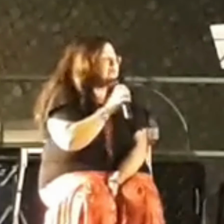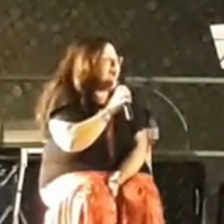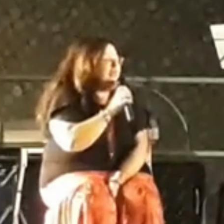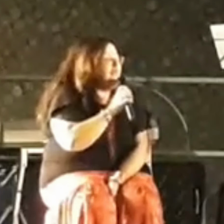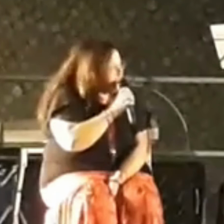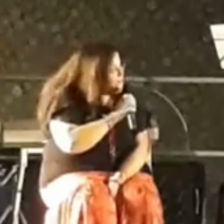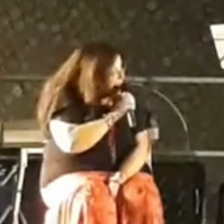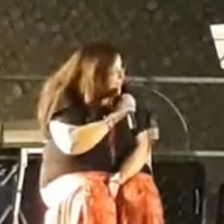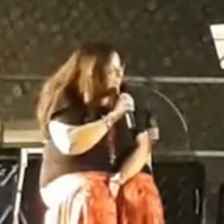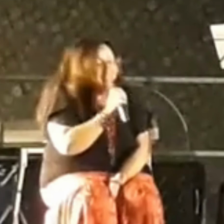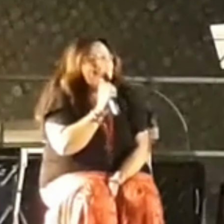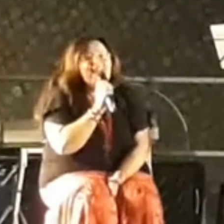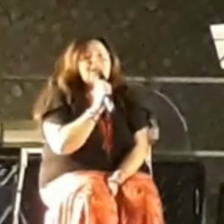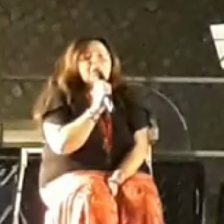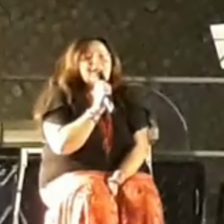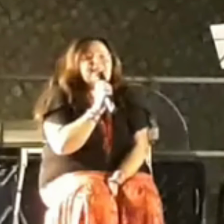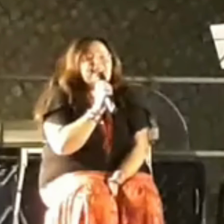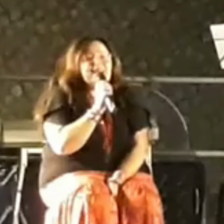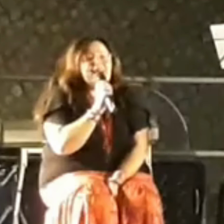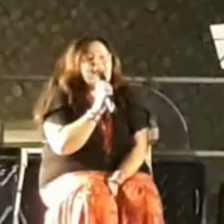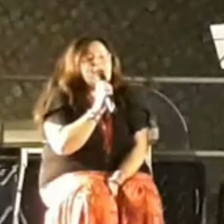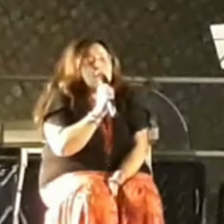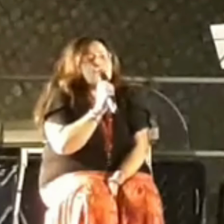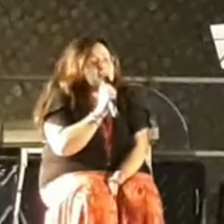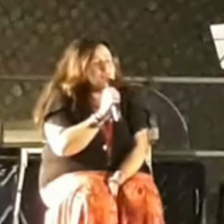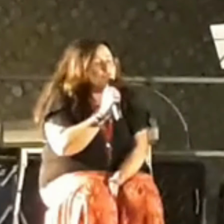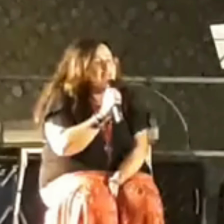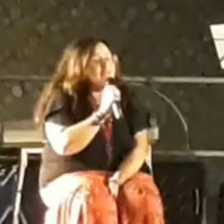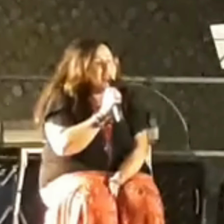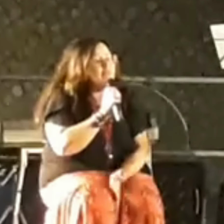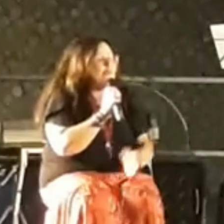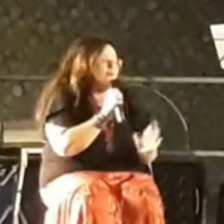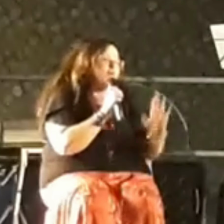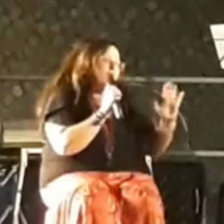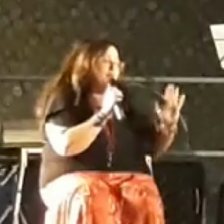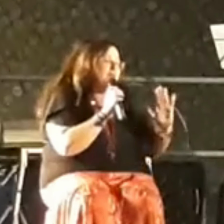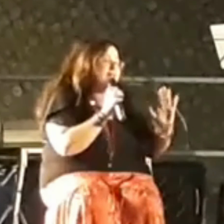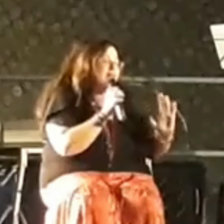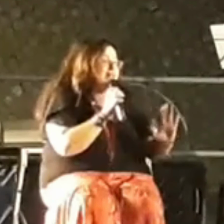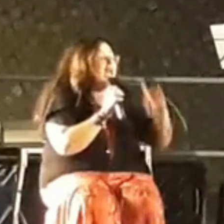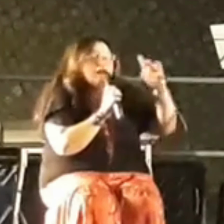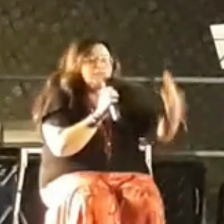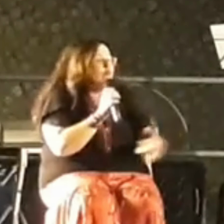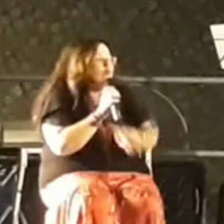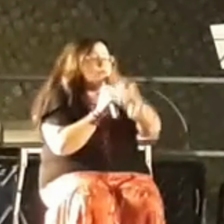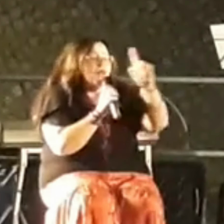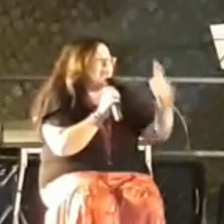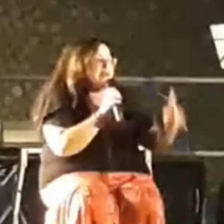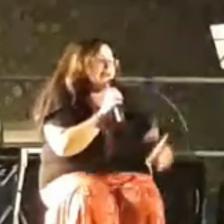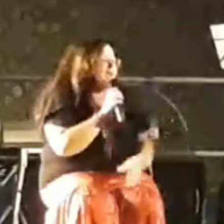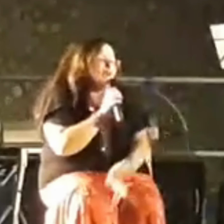fatto bene. E quindi e quella mezz'ora vale più, me lo permettete, di tutto